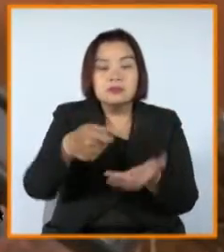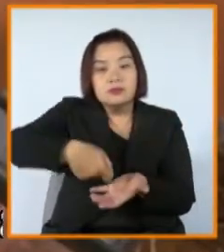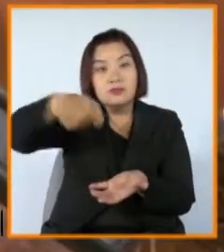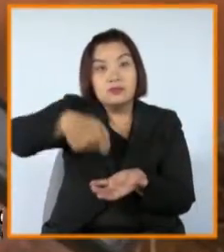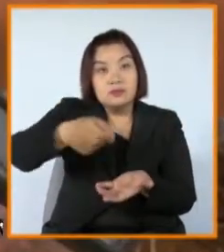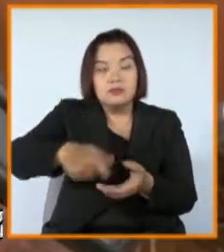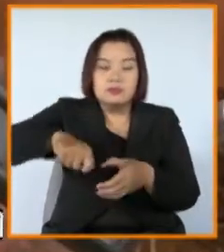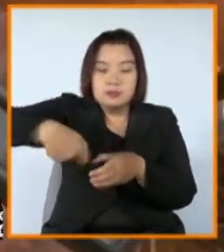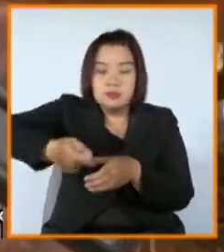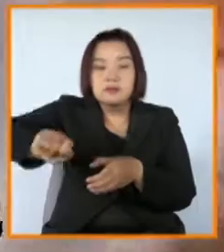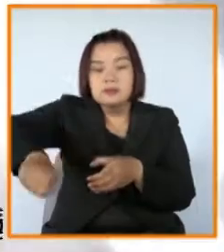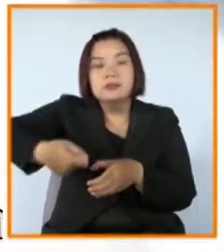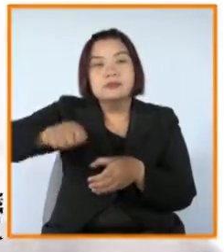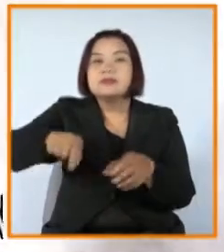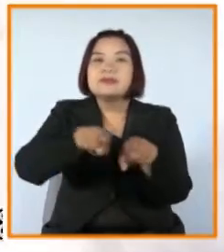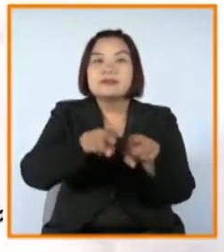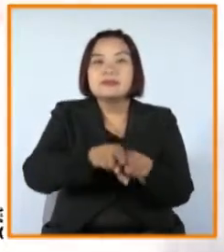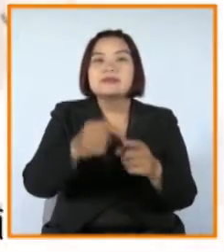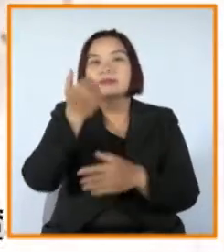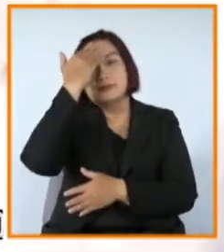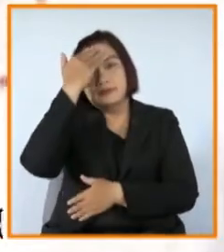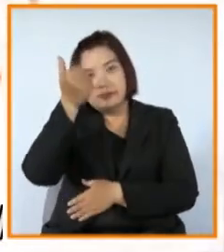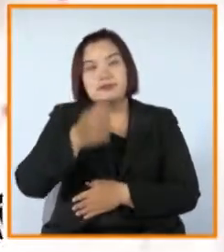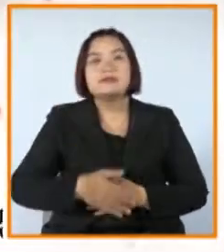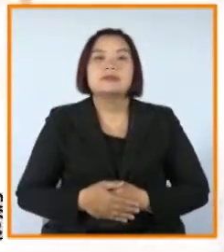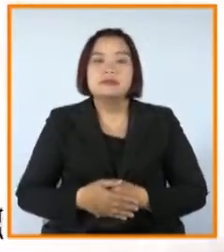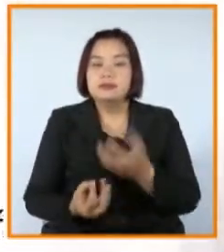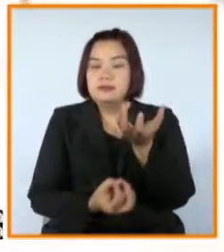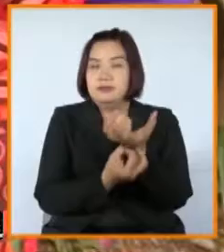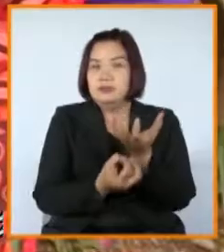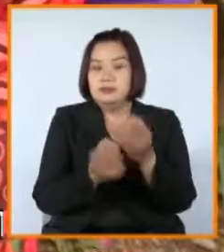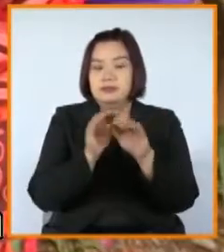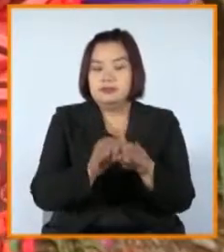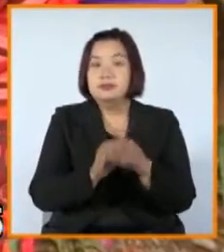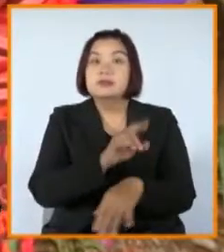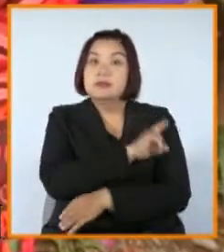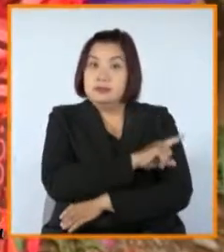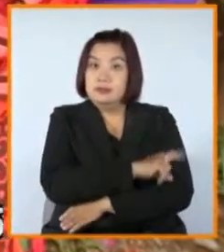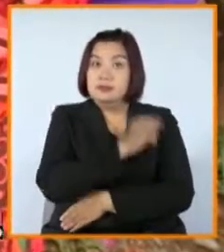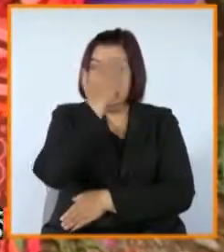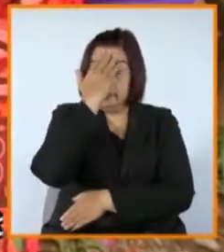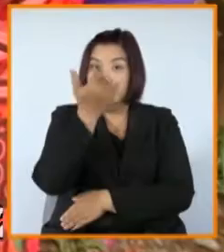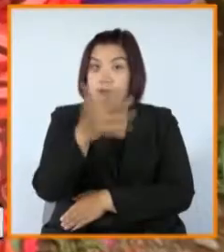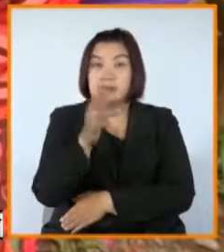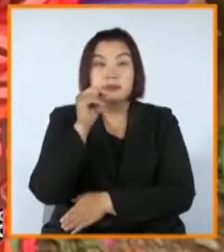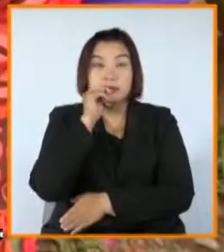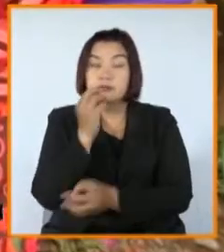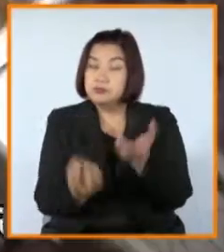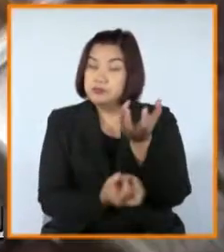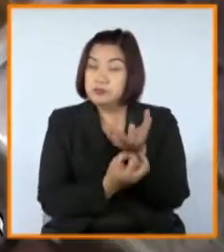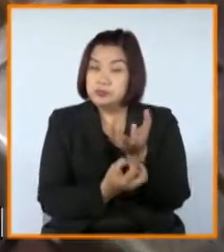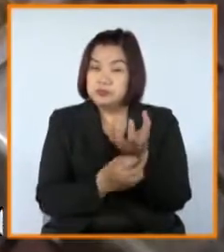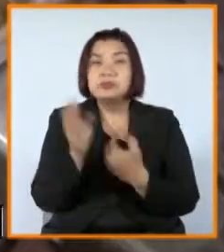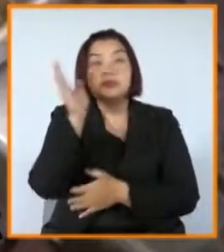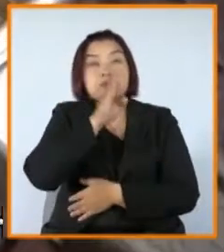ล้วก็หั่นใส่กับส่วนผสมจากเมนูแรกแล้วก็ใช้น้ำกะทิค่ะมาตั้งไฟให้ร้อนนะคะจากนั้นก็ใส่พริกแกงคน